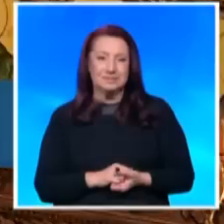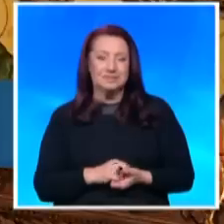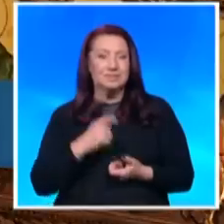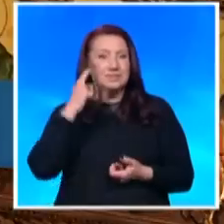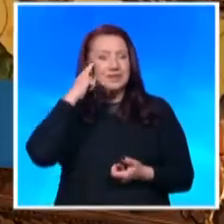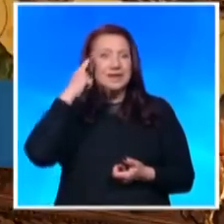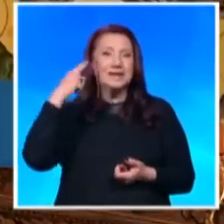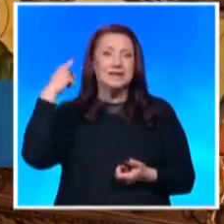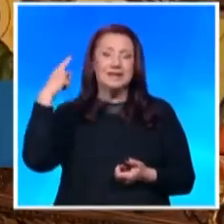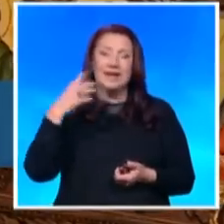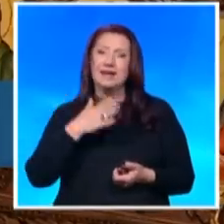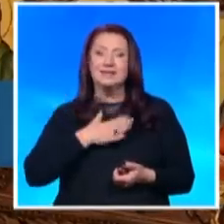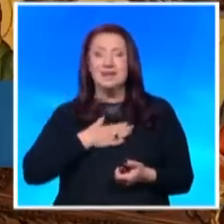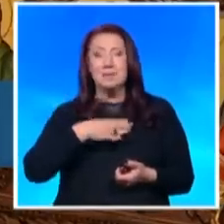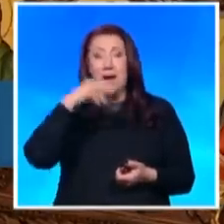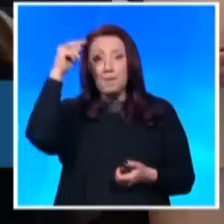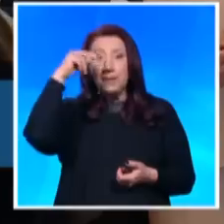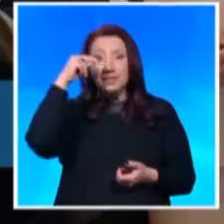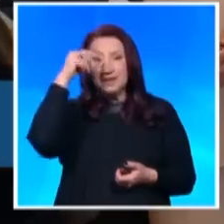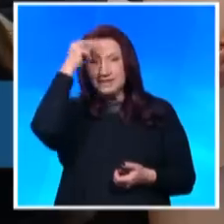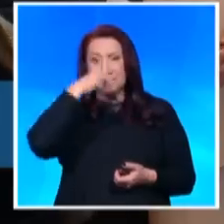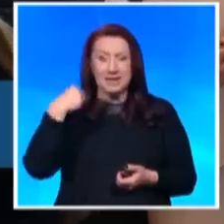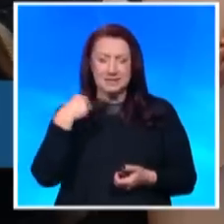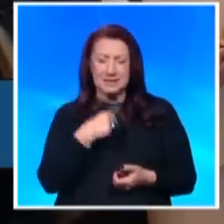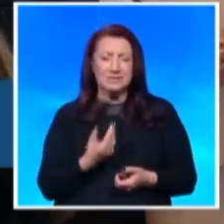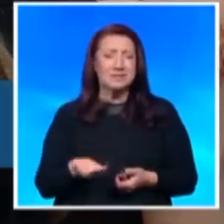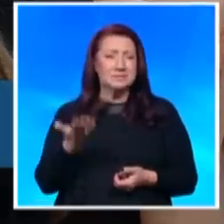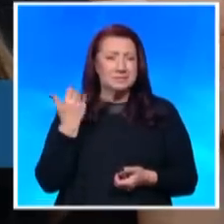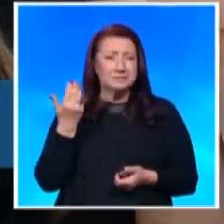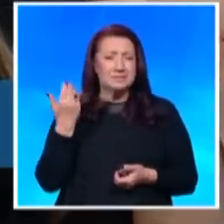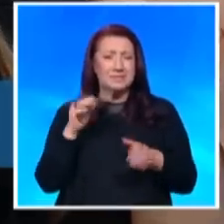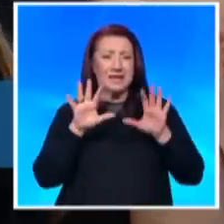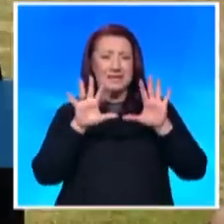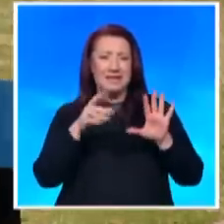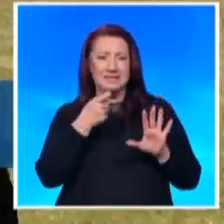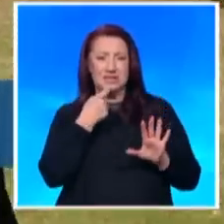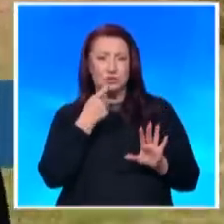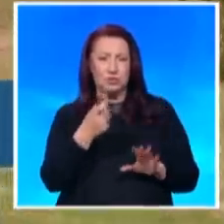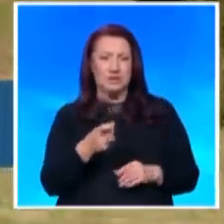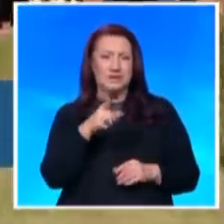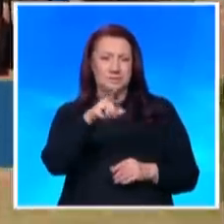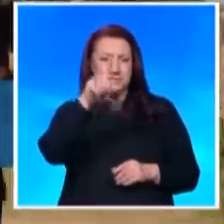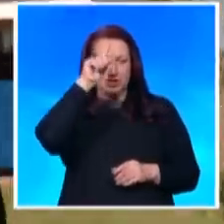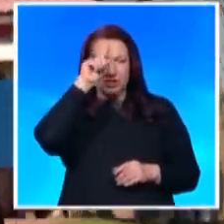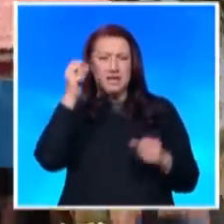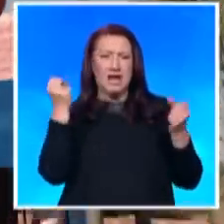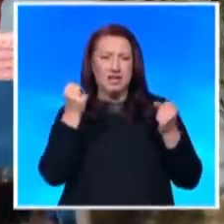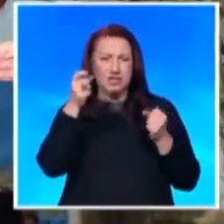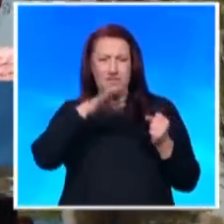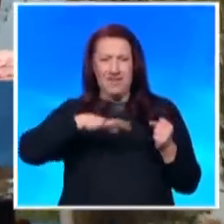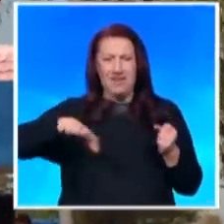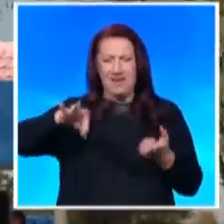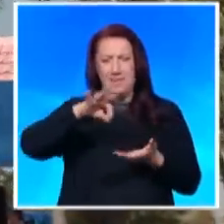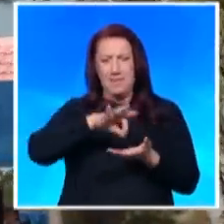Идеята за български храм в Африка е поне на 10 години. Така Веселка, която живее в Претория от 97-ма, ще кръсти